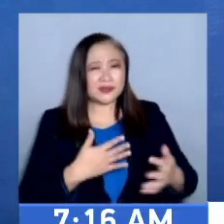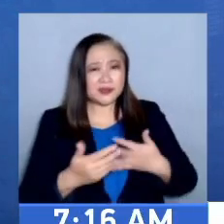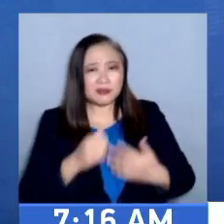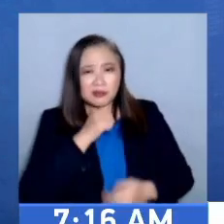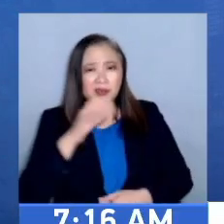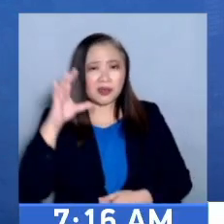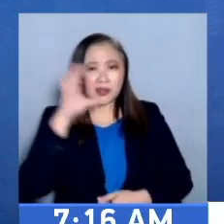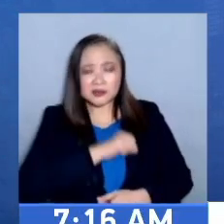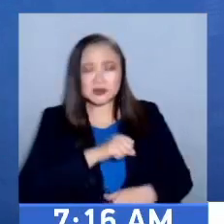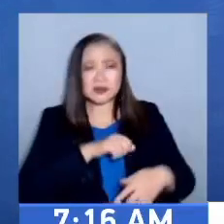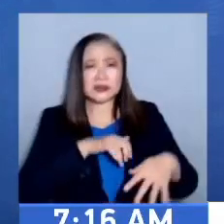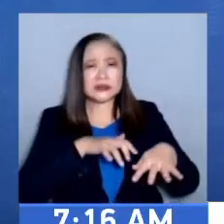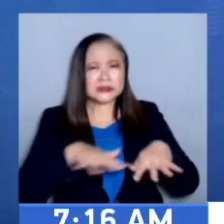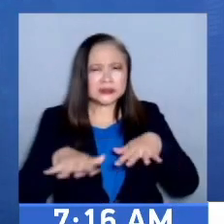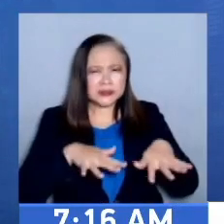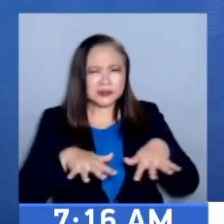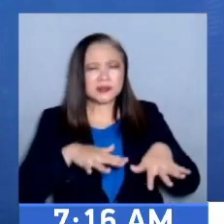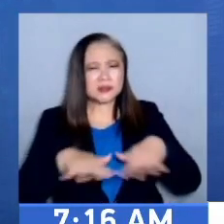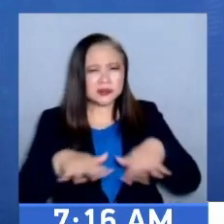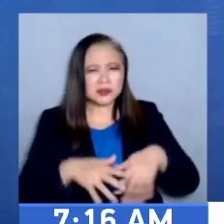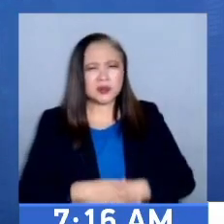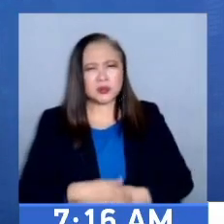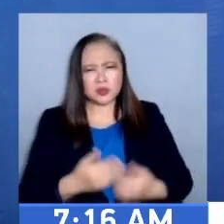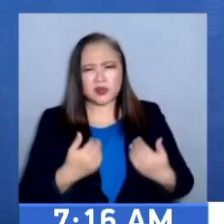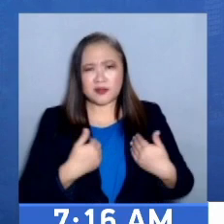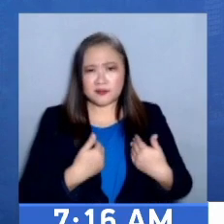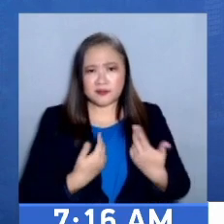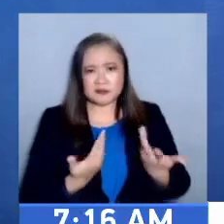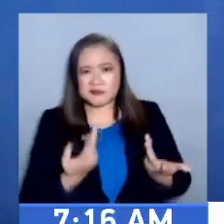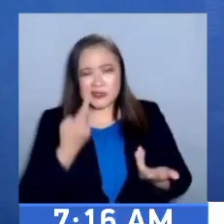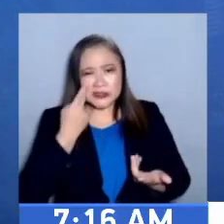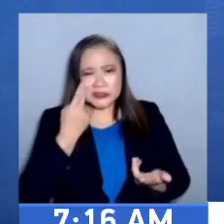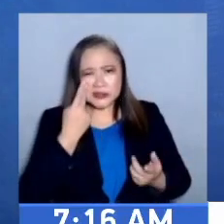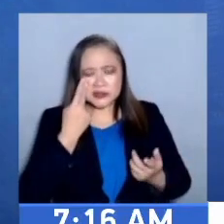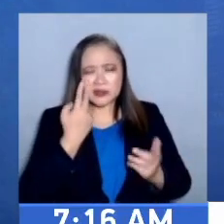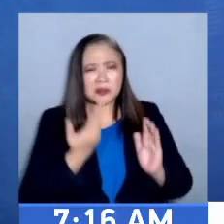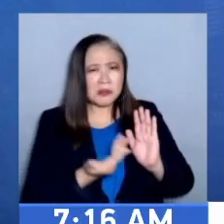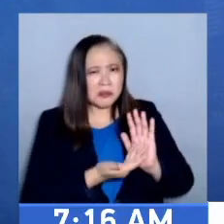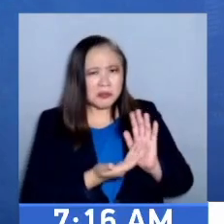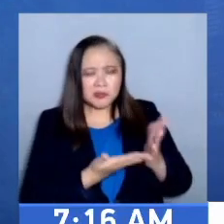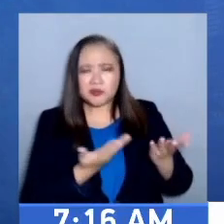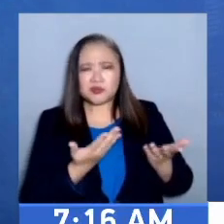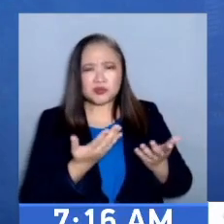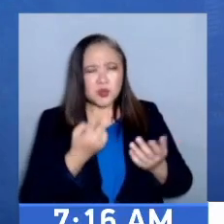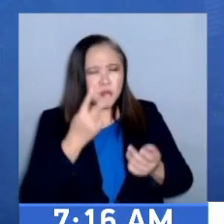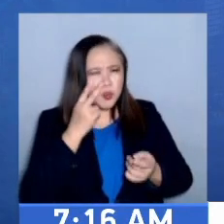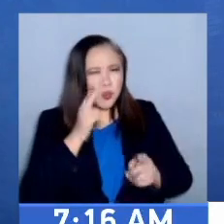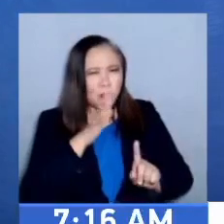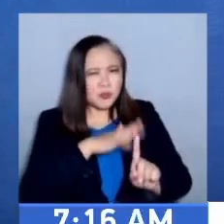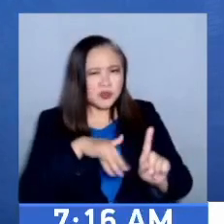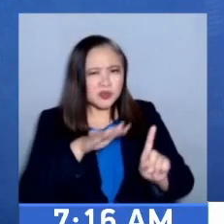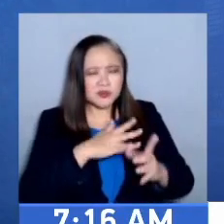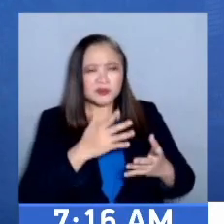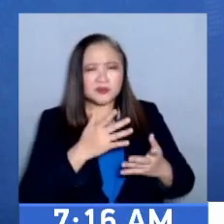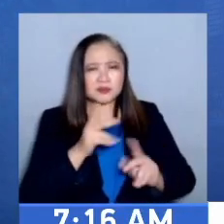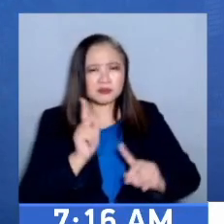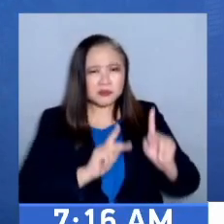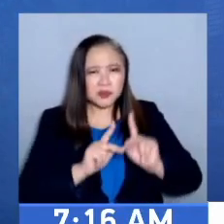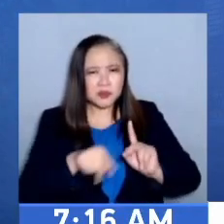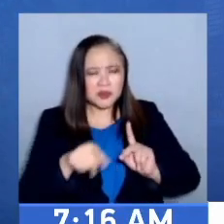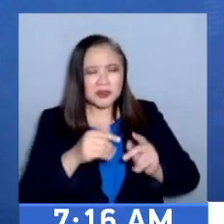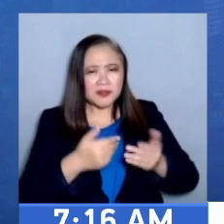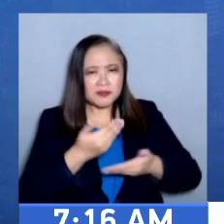may mga senyales po ba na dapat Abangan o Tignan ng mabuti ang ating mga kababayan para hindi po tayo laging